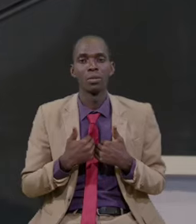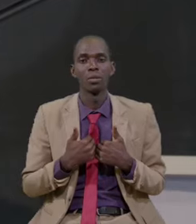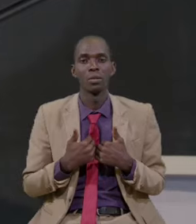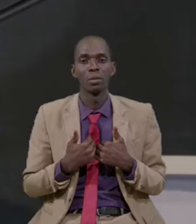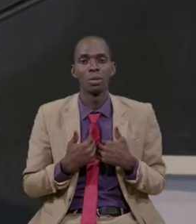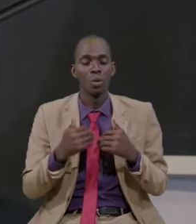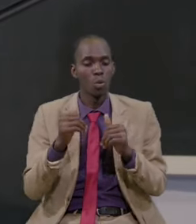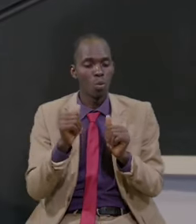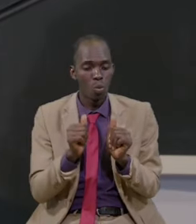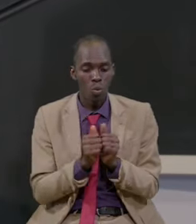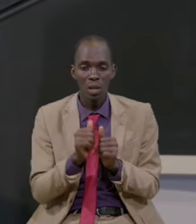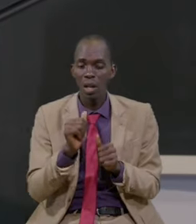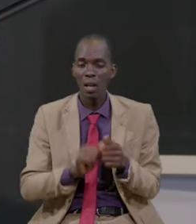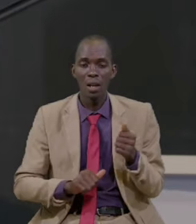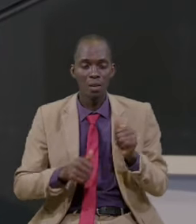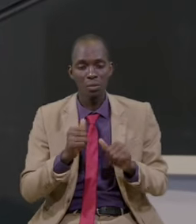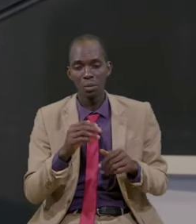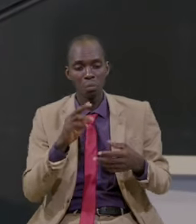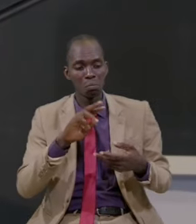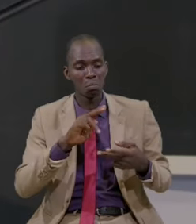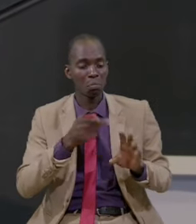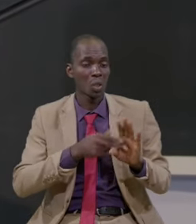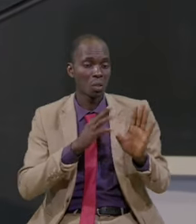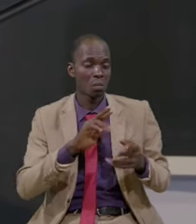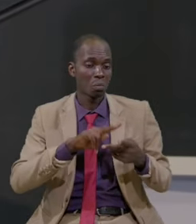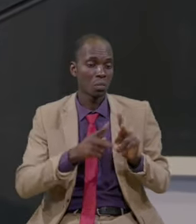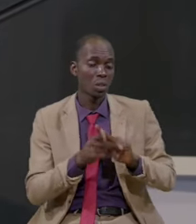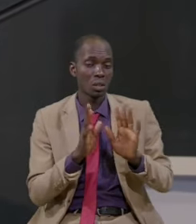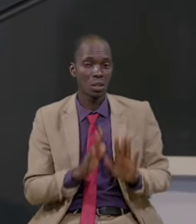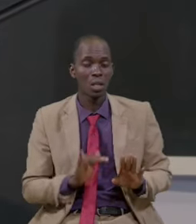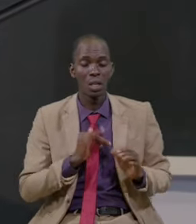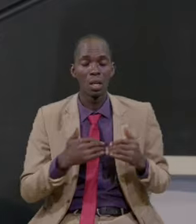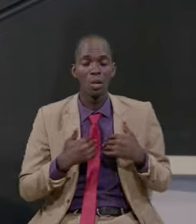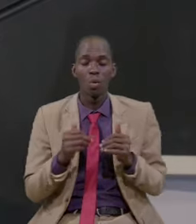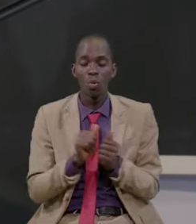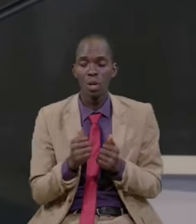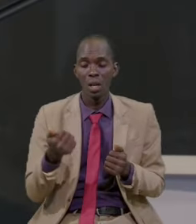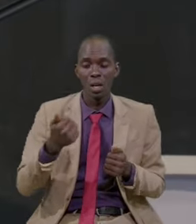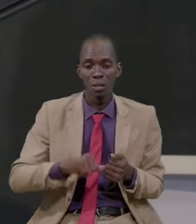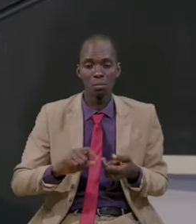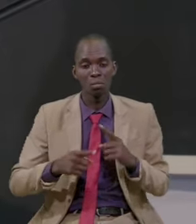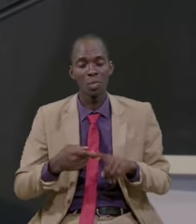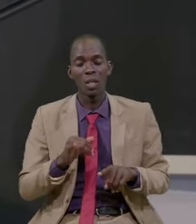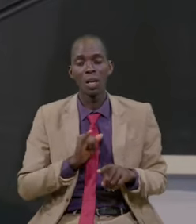avec tout partenaire que j'ai, avec tout compagnon que j'ai,